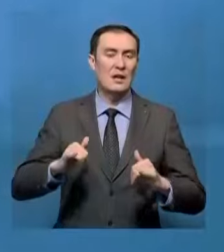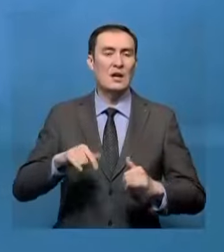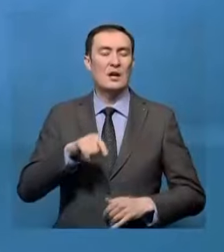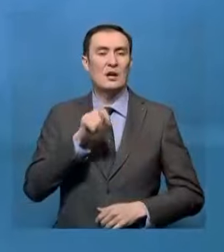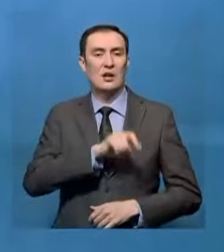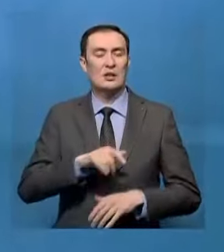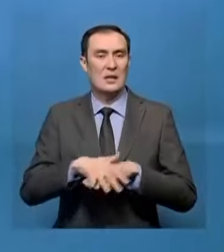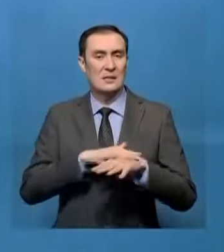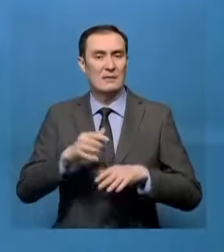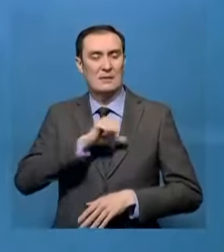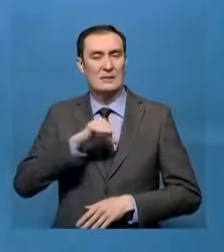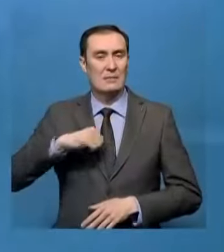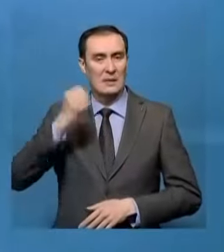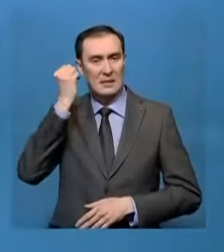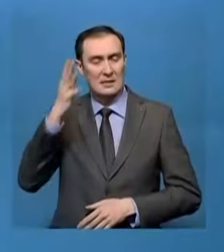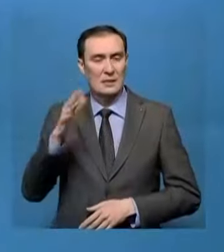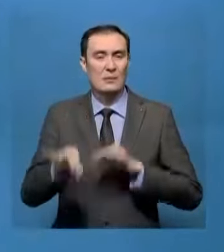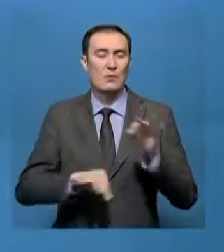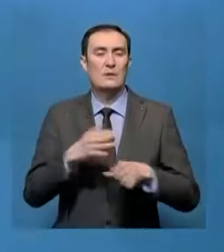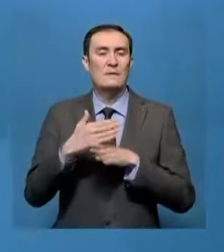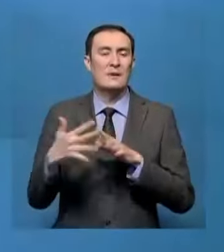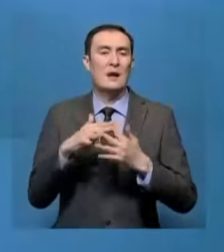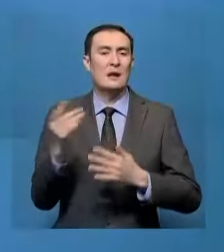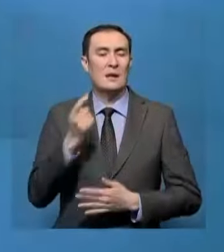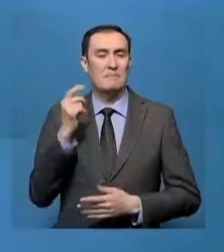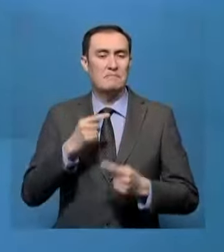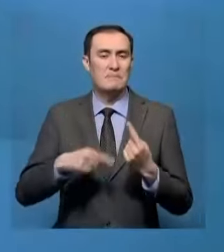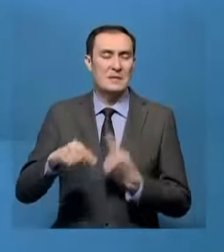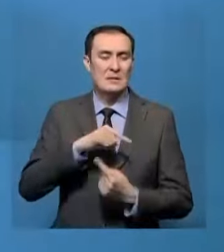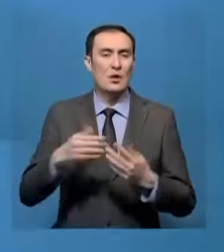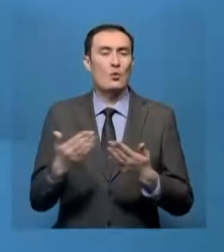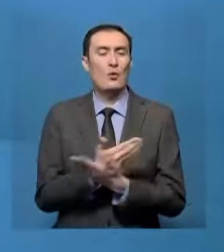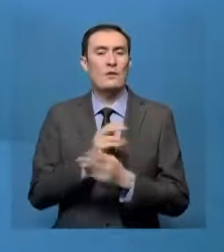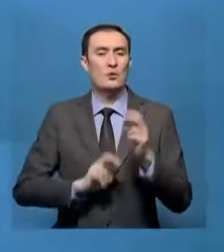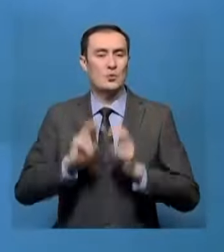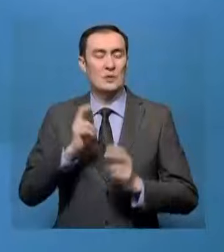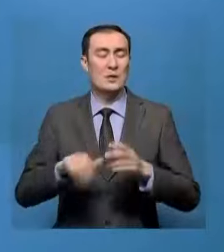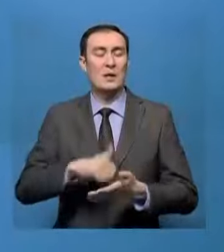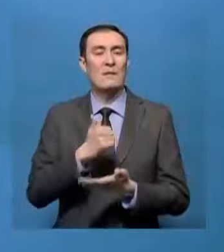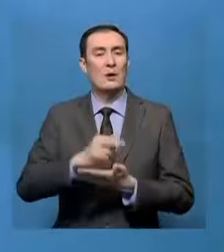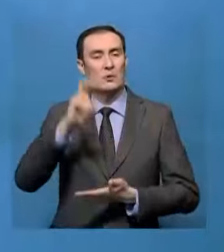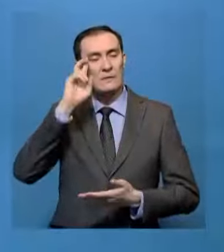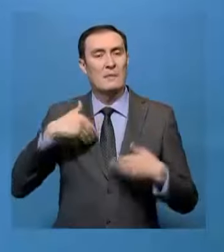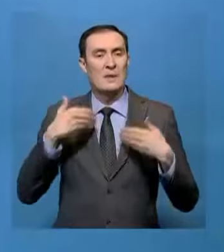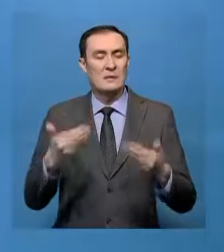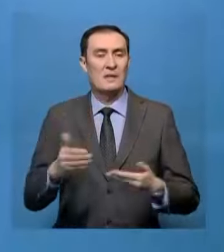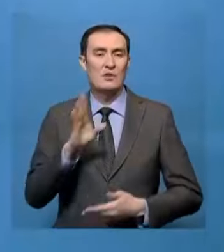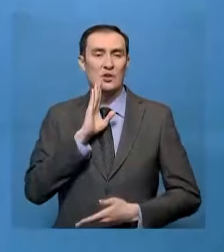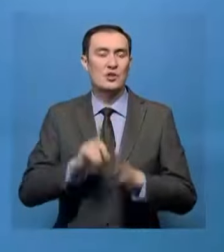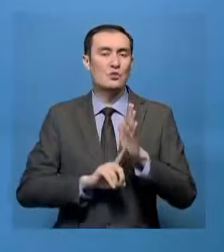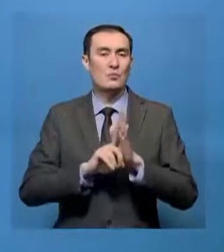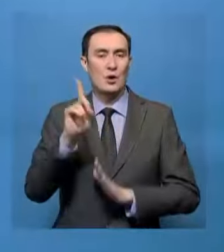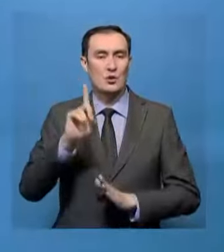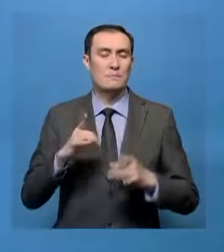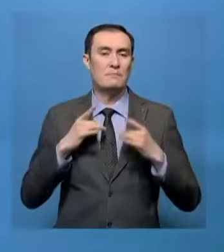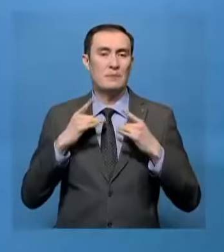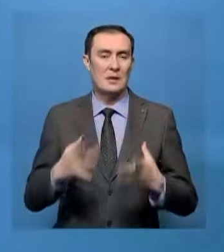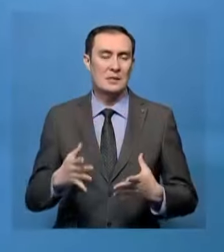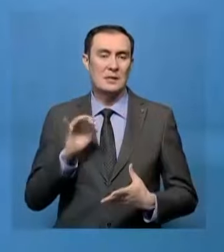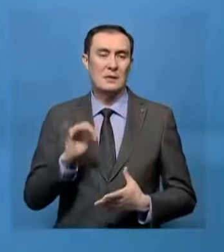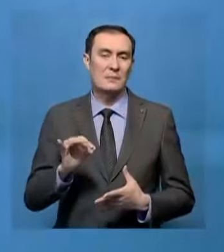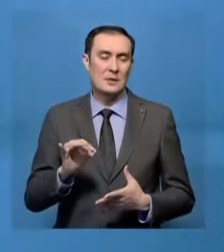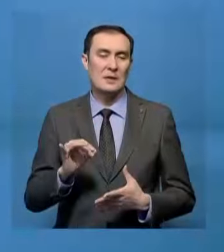гражданского самосознания», «Проекты в сфере агробизнеса» и «Креативной индустрии». Глава государства поздравил женщин с наступающим праздником